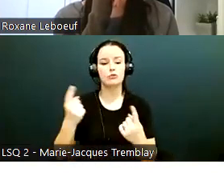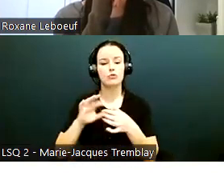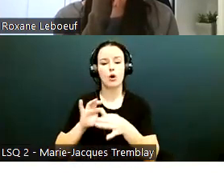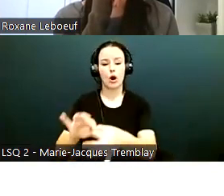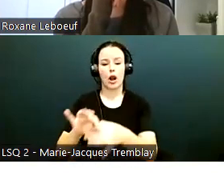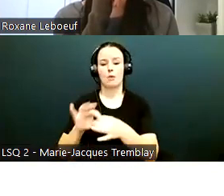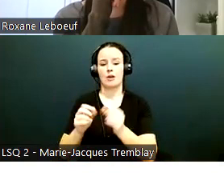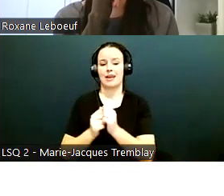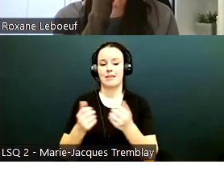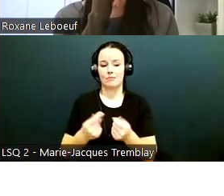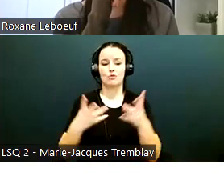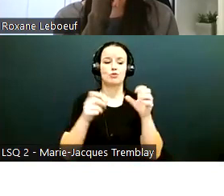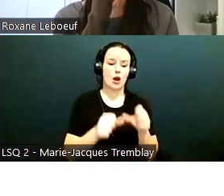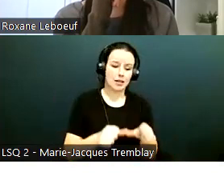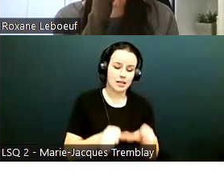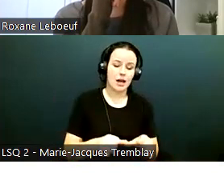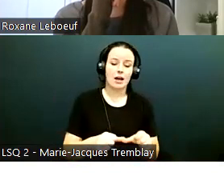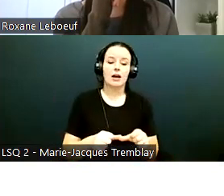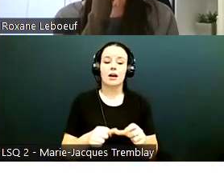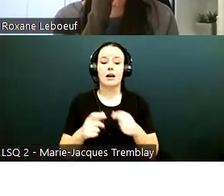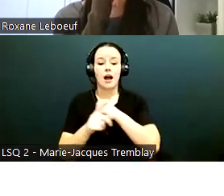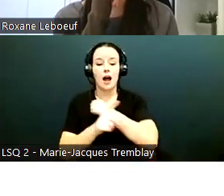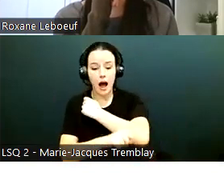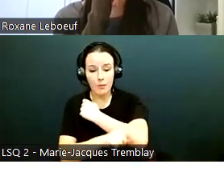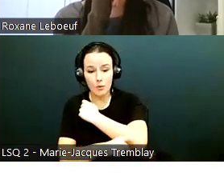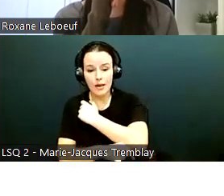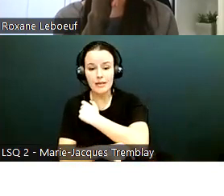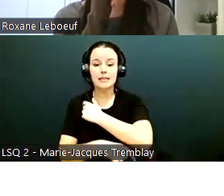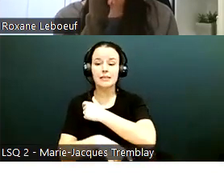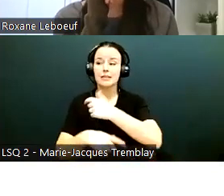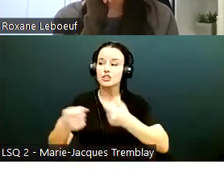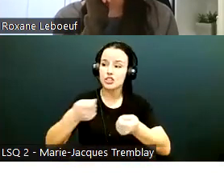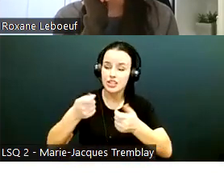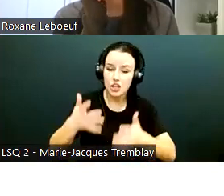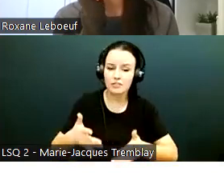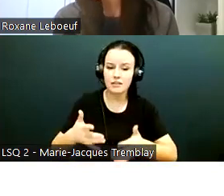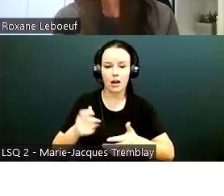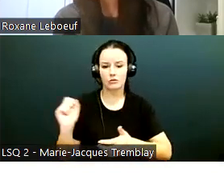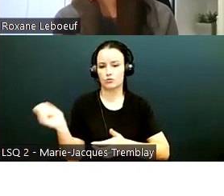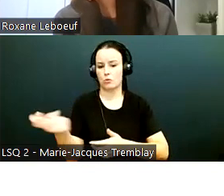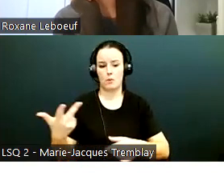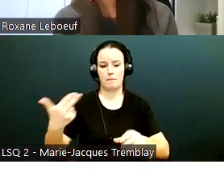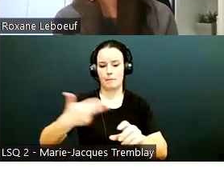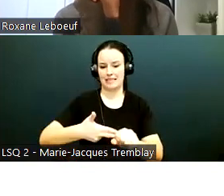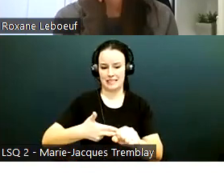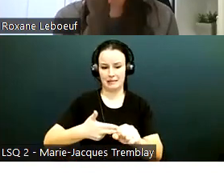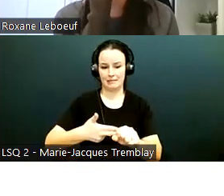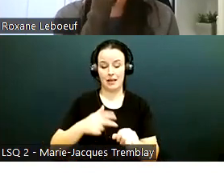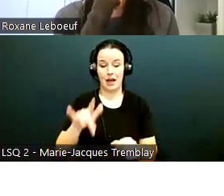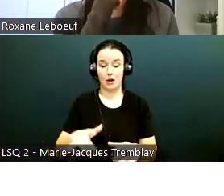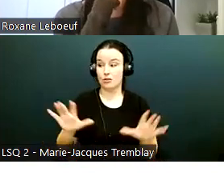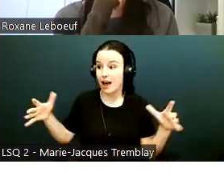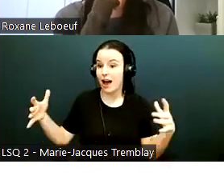collaboration avec plusieurs publics. Les résidents, bien sûr, mais les membres du personnel et les gestionnaires, parce que c'est ensemble que tous